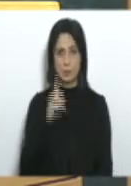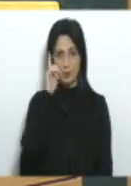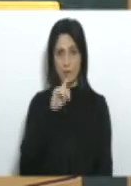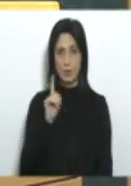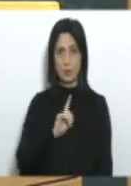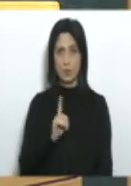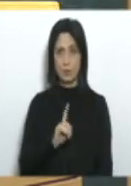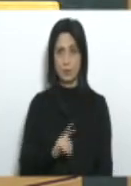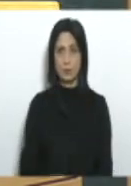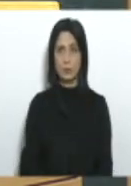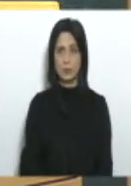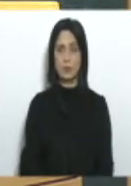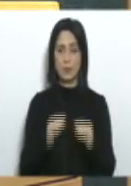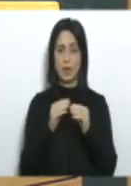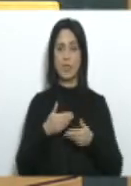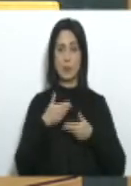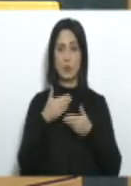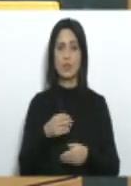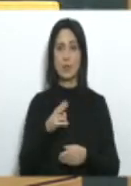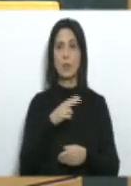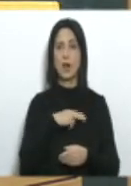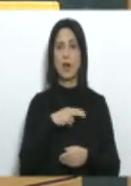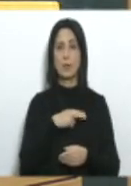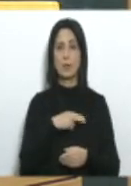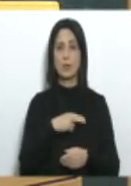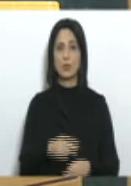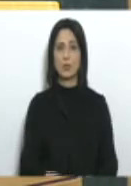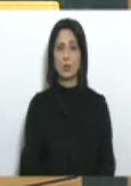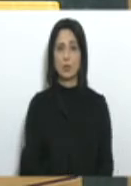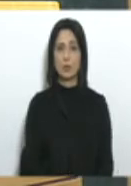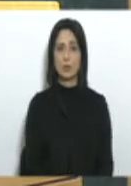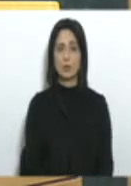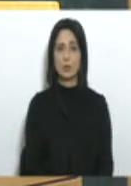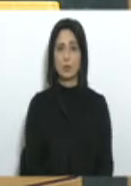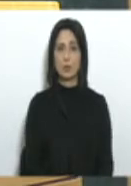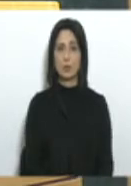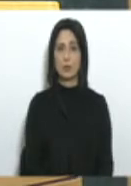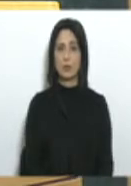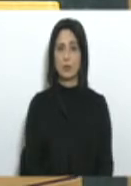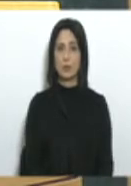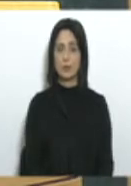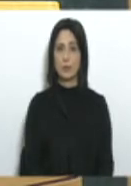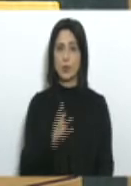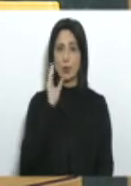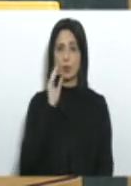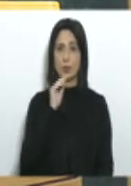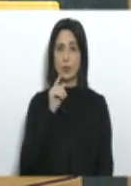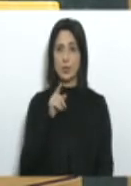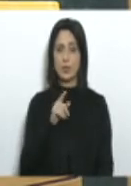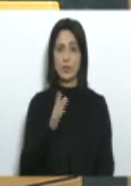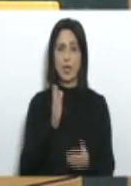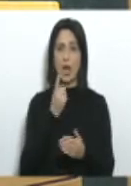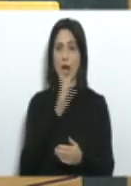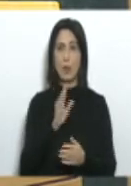მოგეხსენებათ, რომ მეათე მოწვევის პარლამენტში გვაქვს სიტუაცია, როდესაც არა